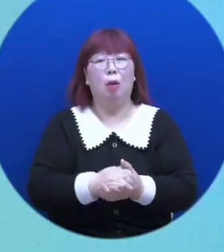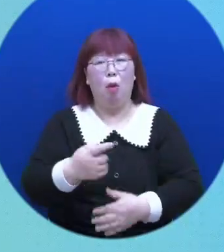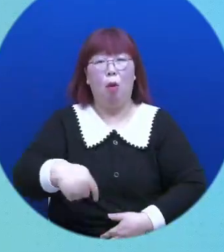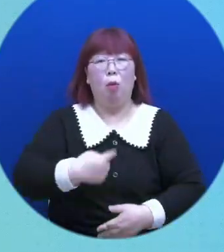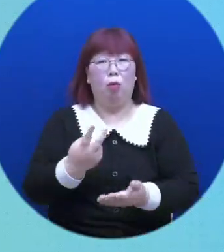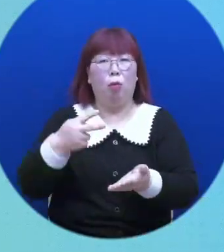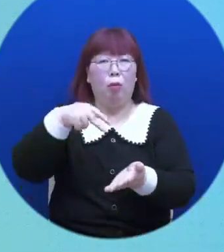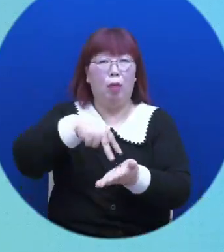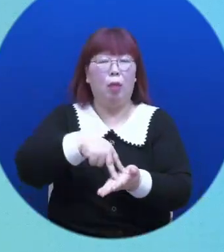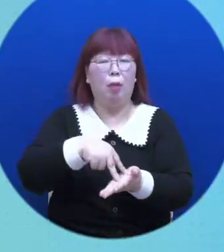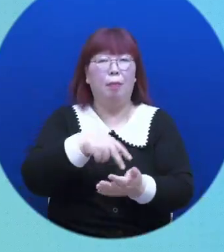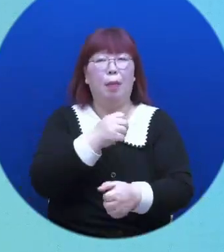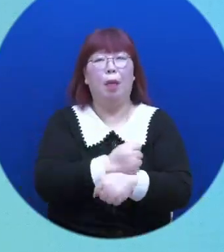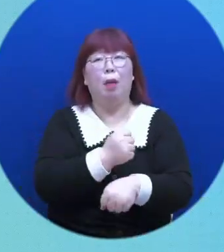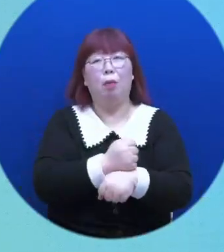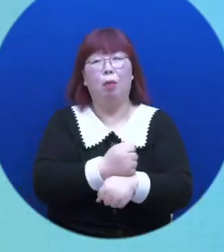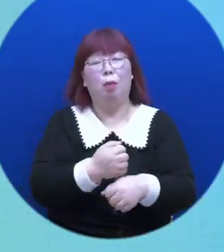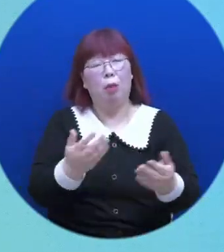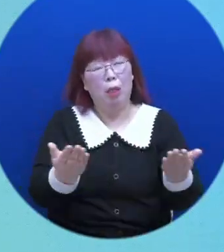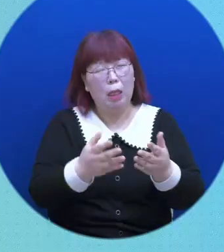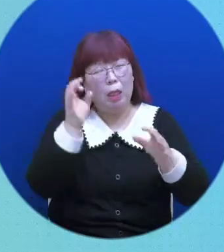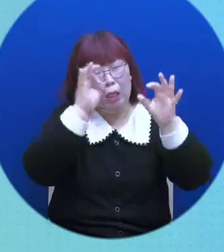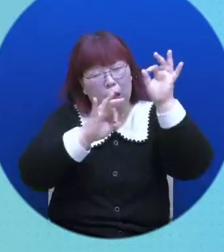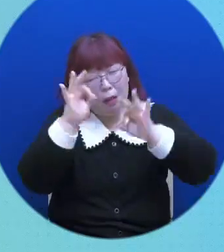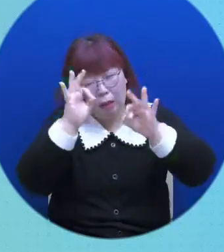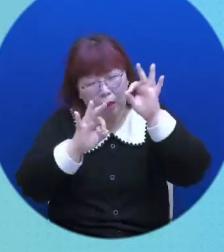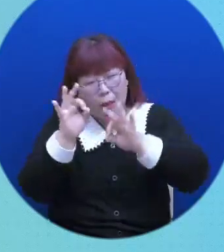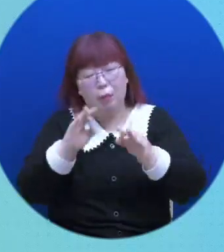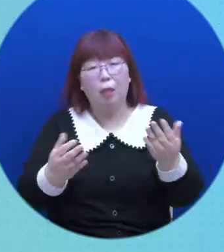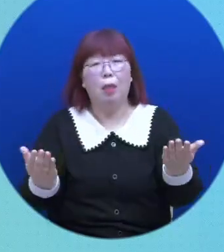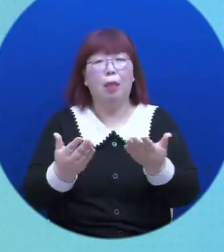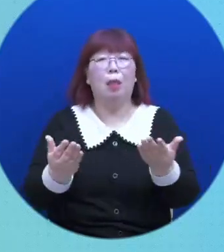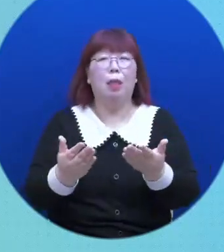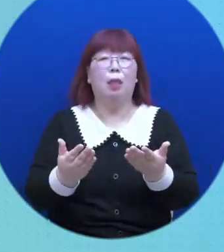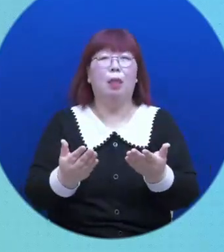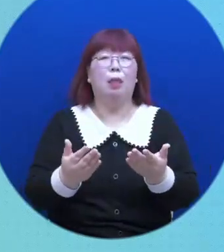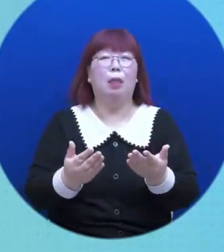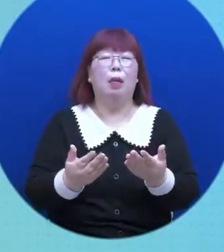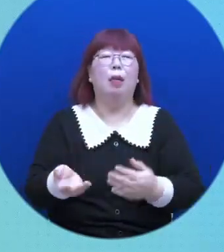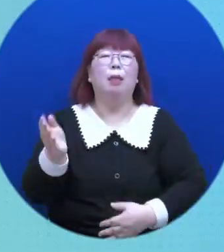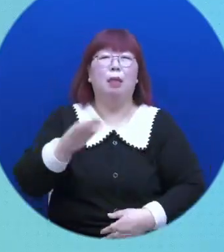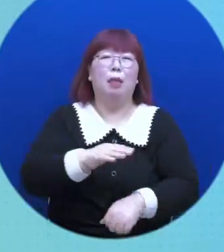한다고 하면서 이 일 저 일 하면서 하는 일마다 안 됐거든요.